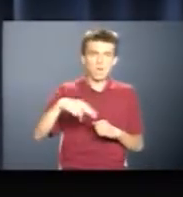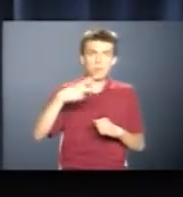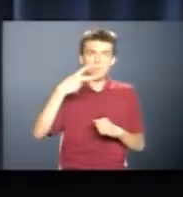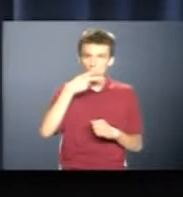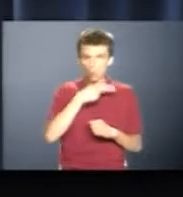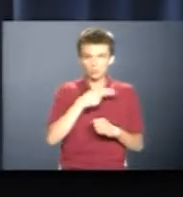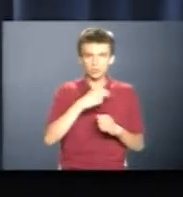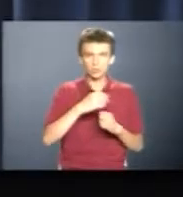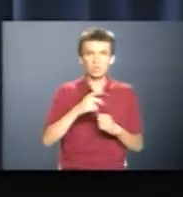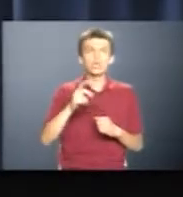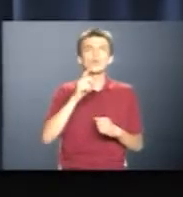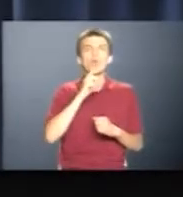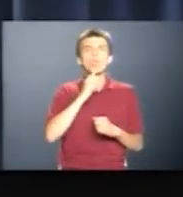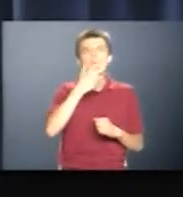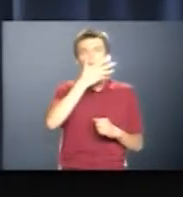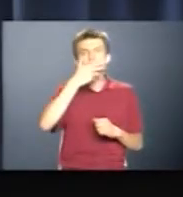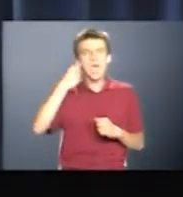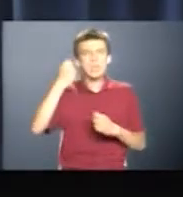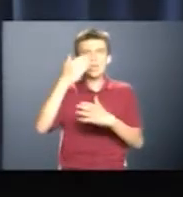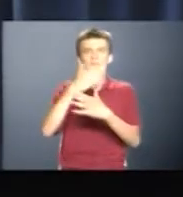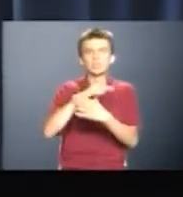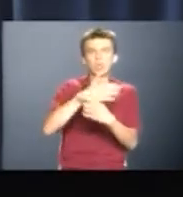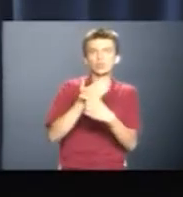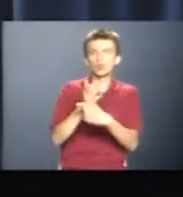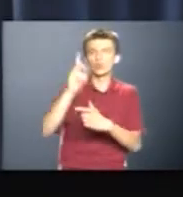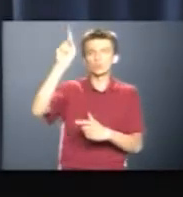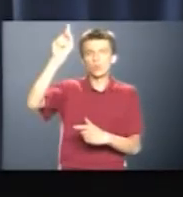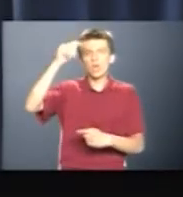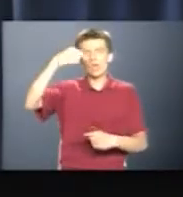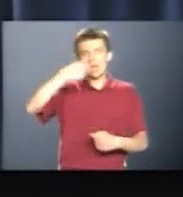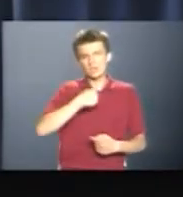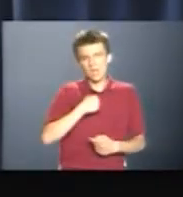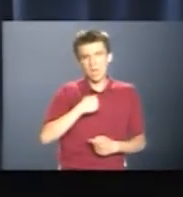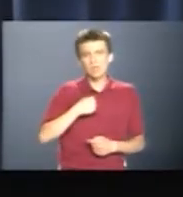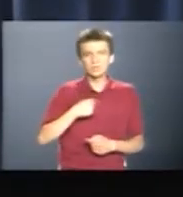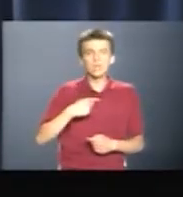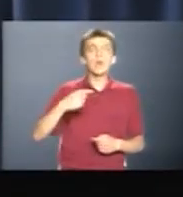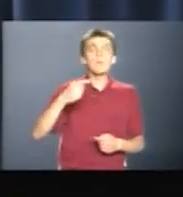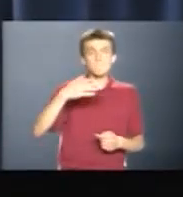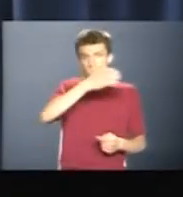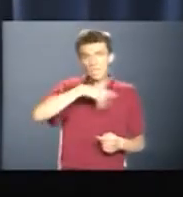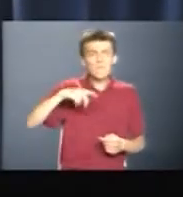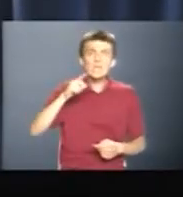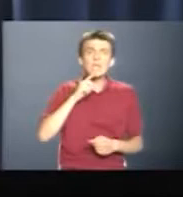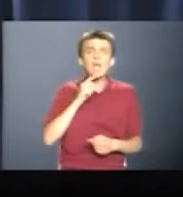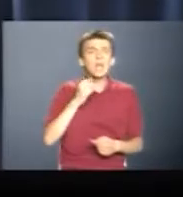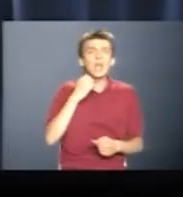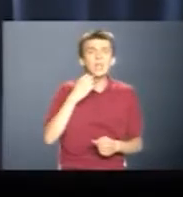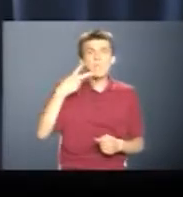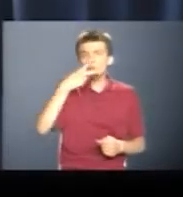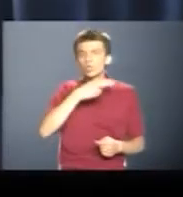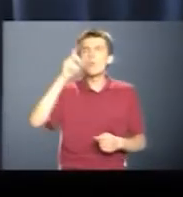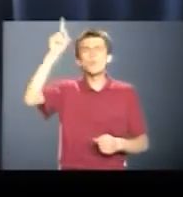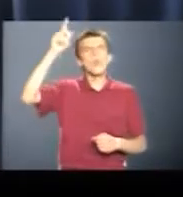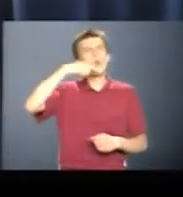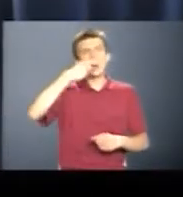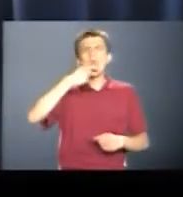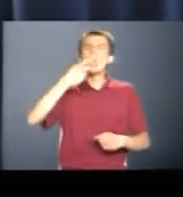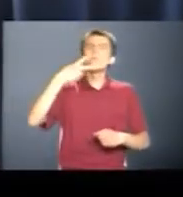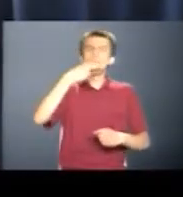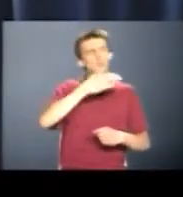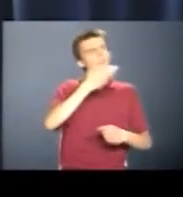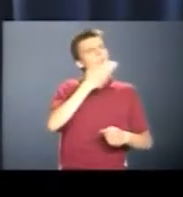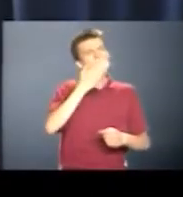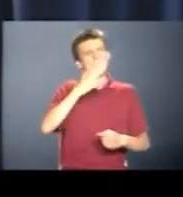imamo post koji je tajna između nas i gospodara, mi kada postimo, gospodar kaže: "Post je moj, ja za